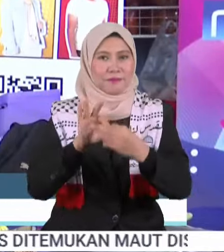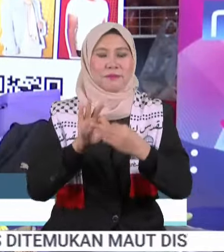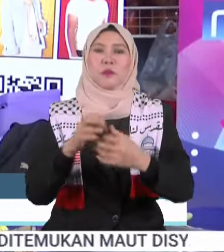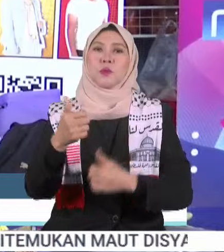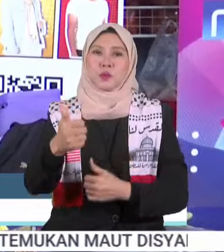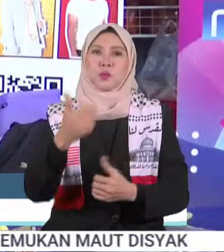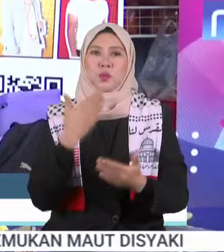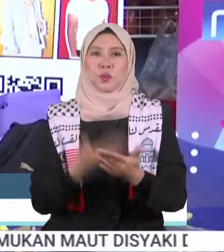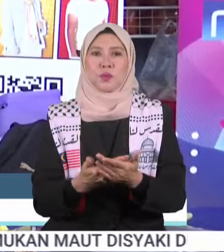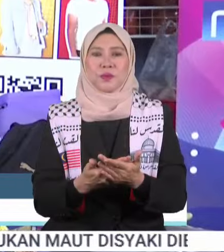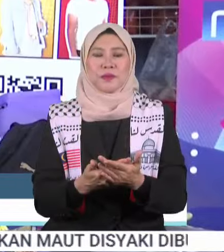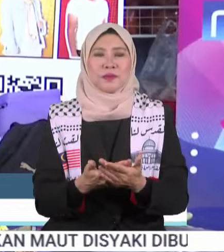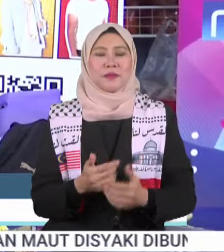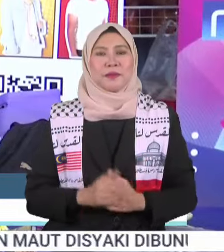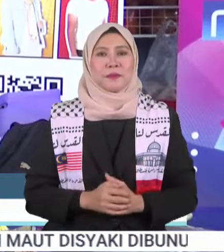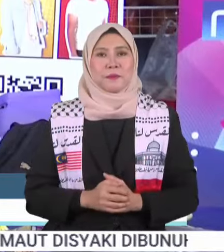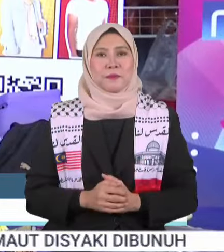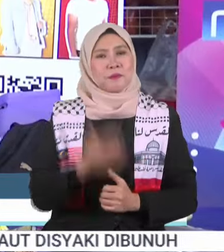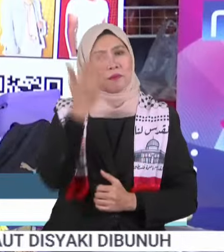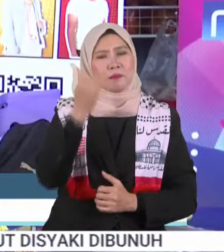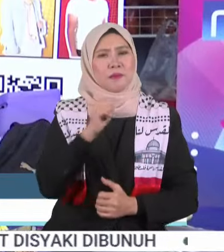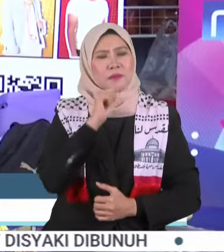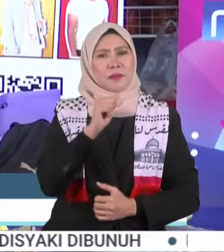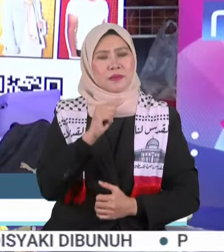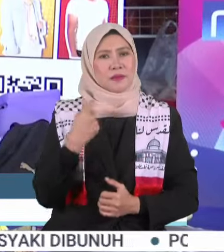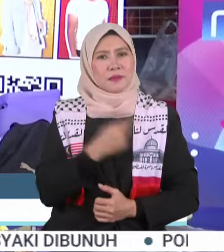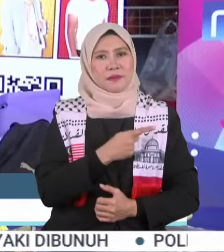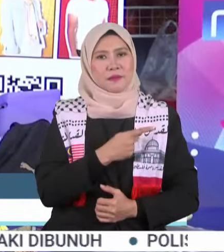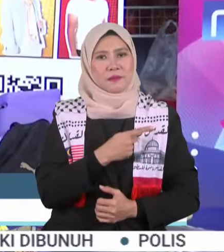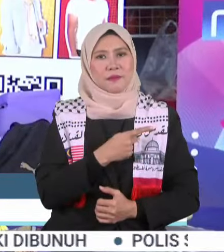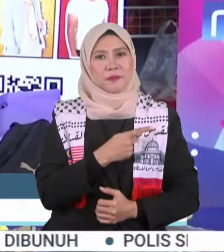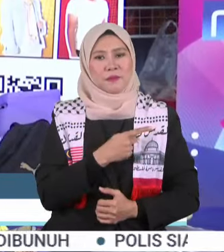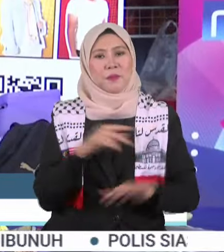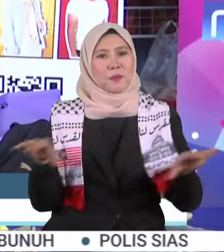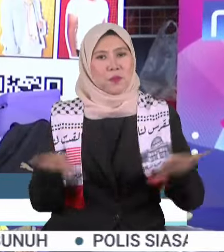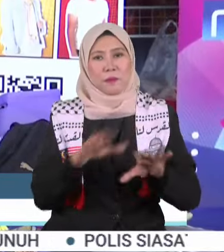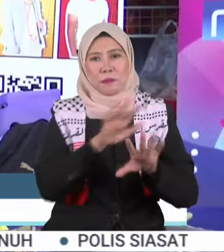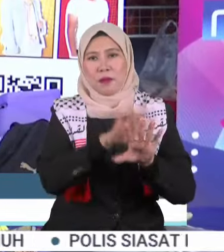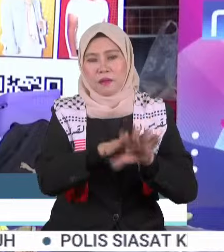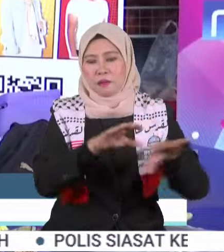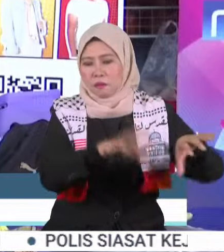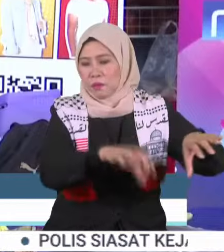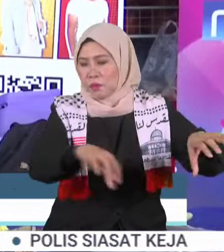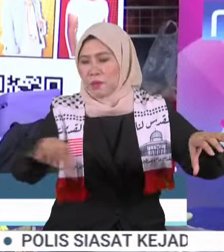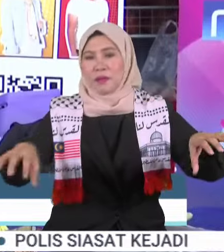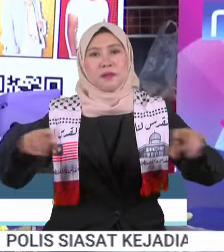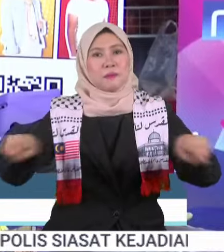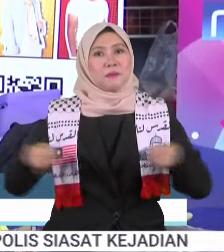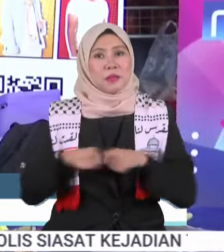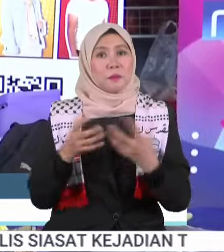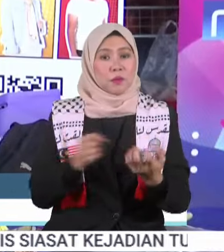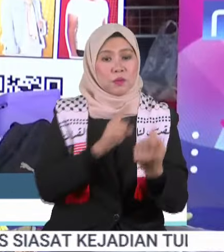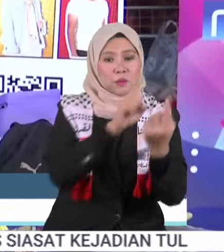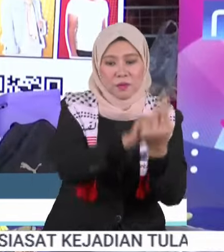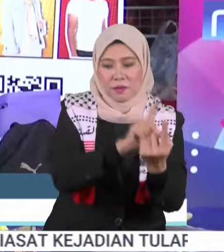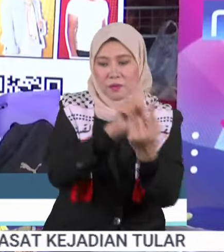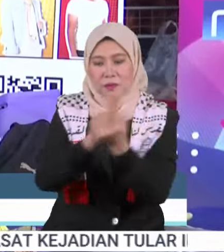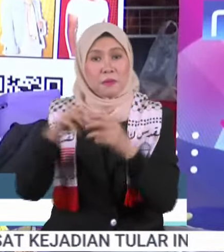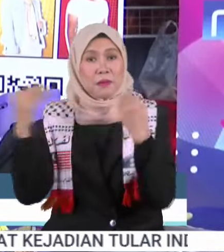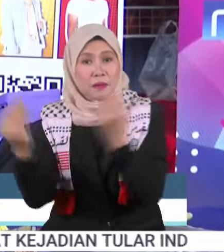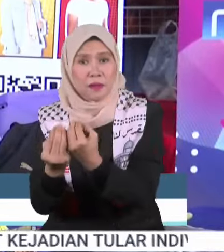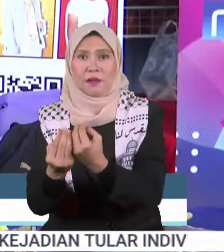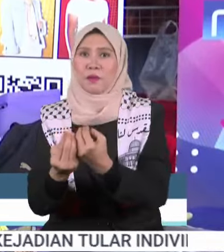sangat bagus. Jadi kita rasa kenapa tidak kita laksanakan di lebih banyak lokasi, sebab kita nak jumpa dengan masyarakat ni